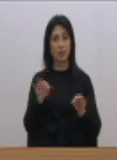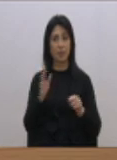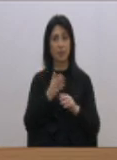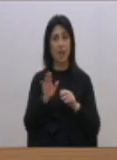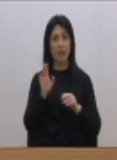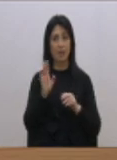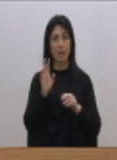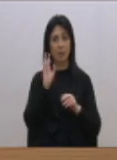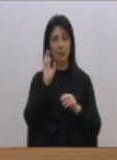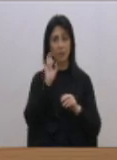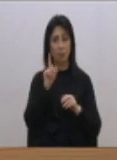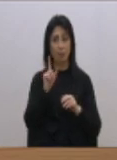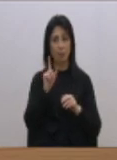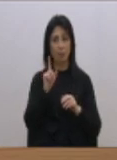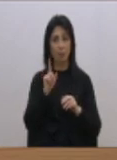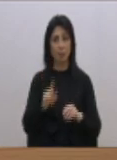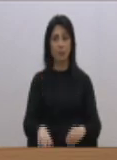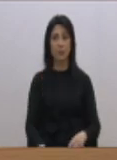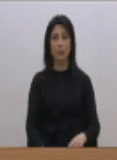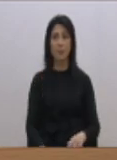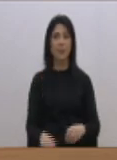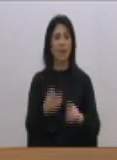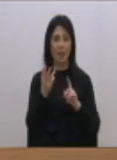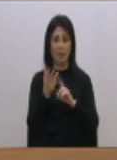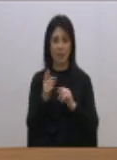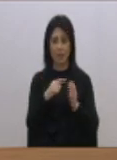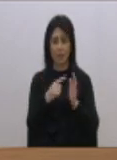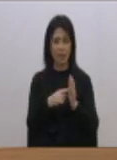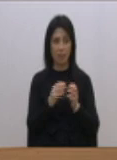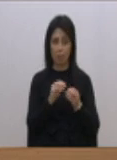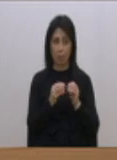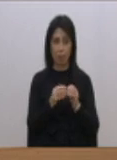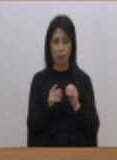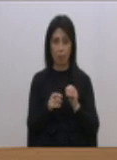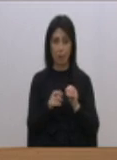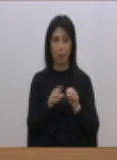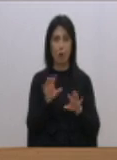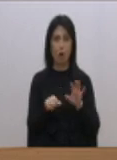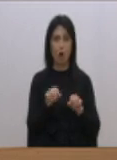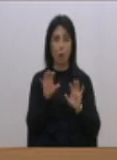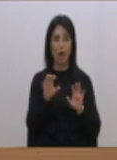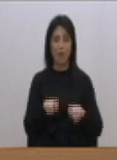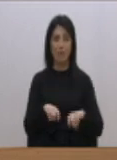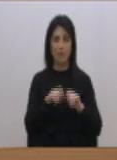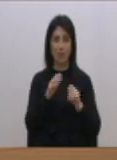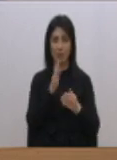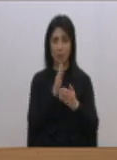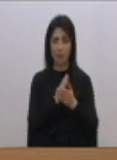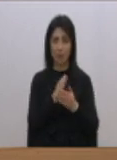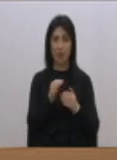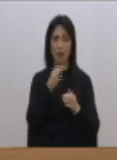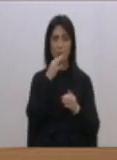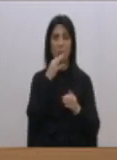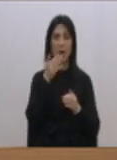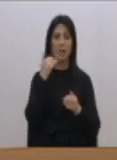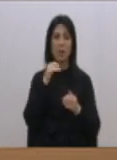s-a hepsi, s-a hepsi, s-a hepsi, s-a hepsi, s-a hepsi poem. E se ti s-a hepsi, s-a hepsi problem uriada, ocupați scanonist al goevaris, pita piri, manam de prenevia,